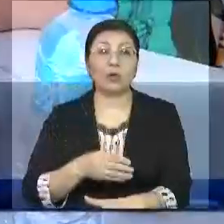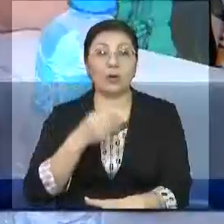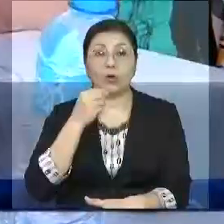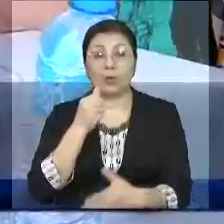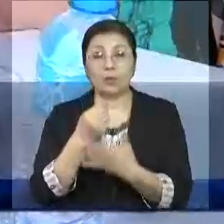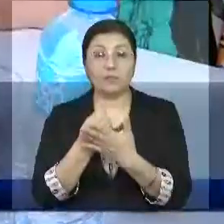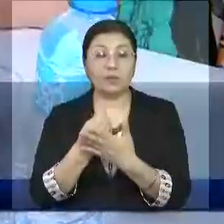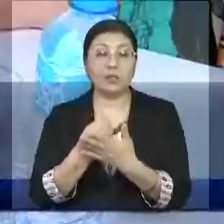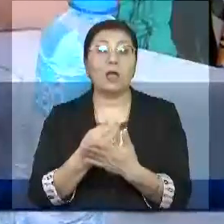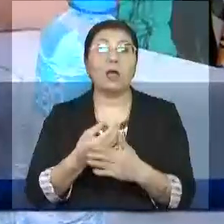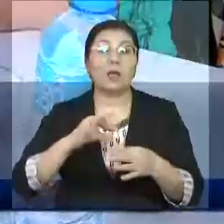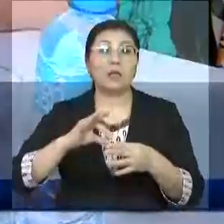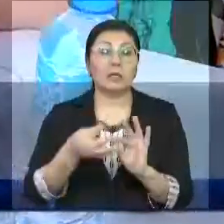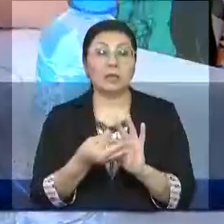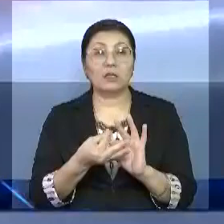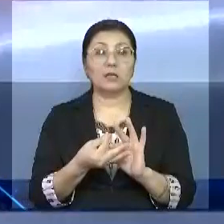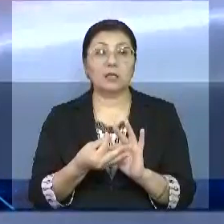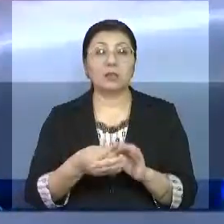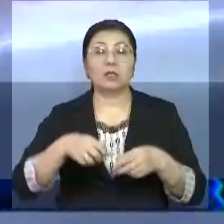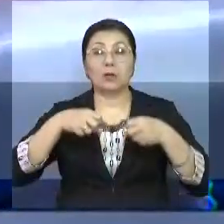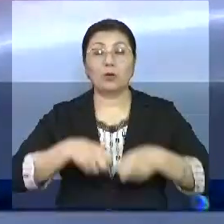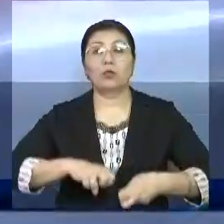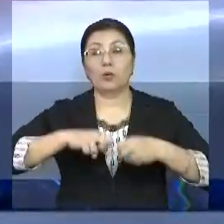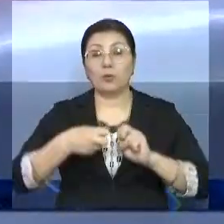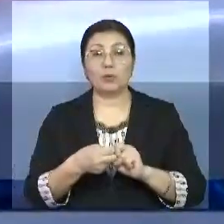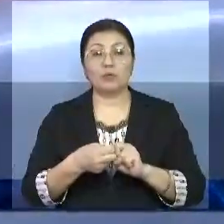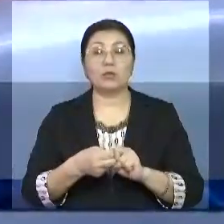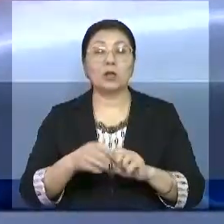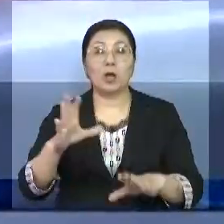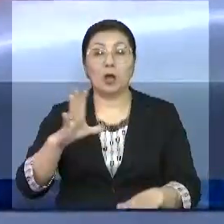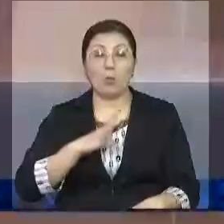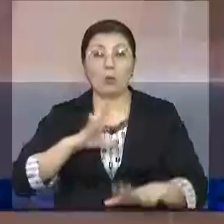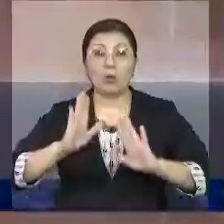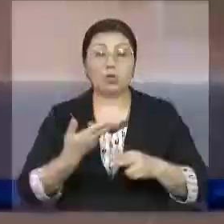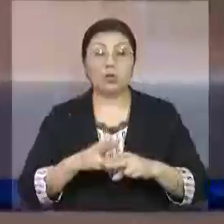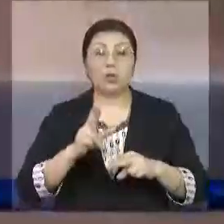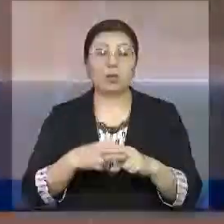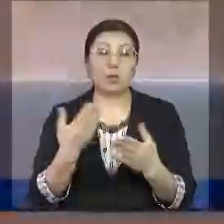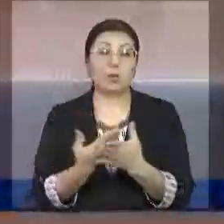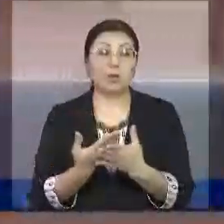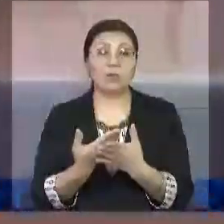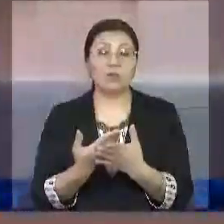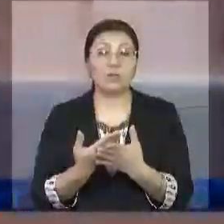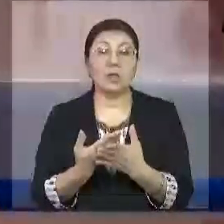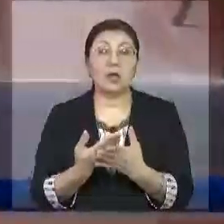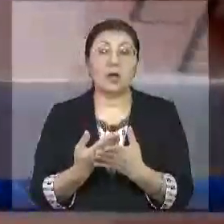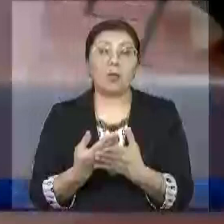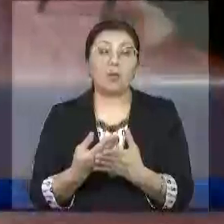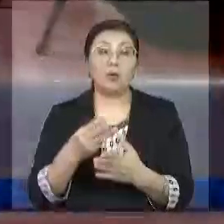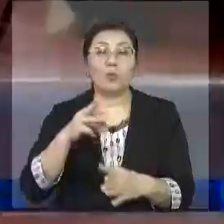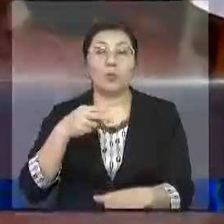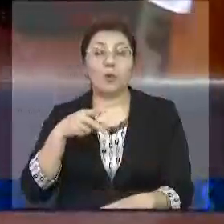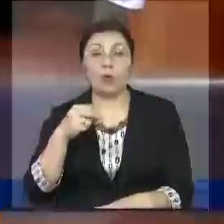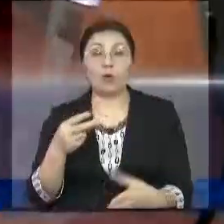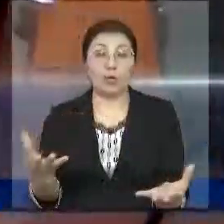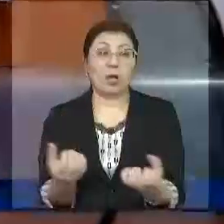қаржылай қиындықтар немесе әкімшілік құқық бұзушылықтар орын алған жағдайда бұл мүлік ішінара болса да қамауға алынады.